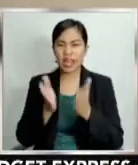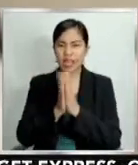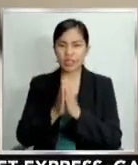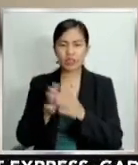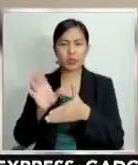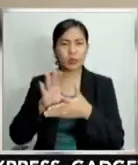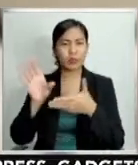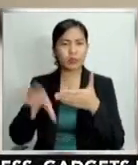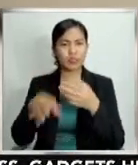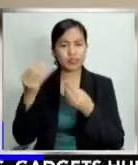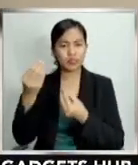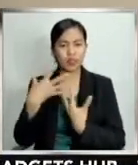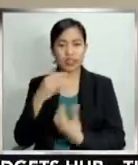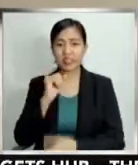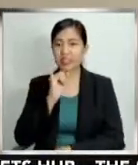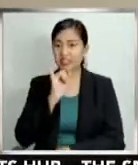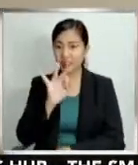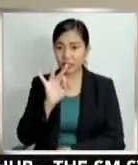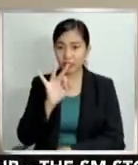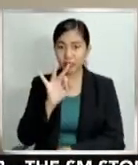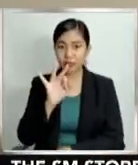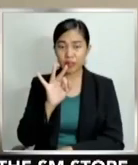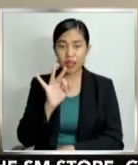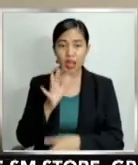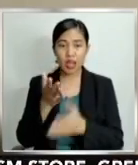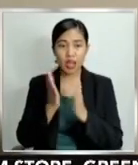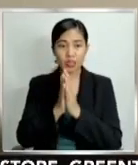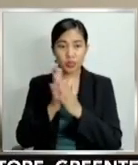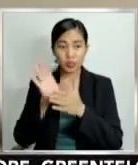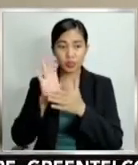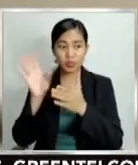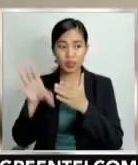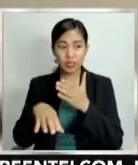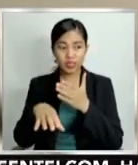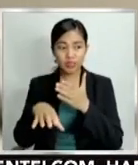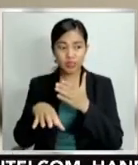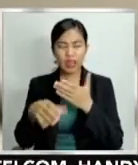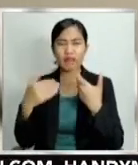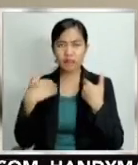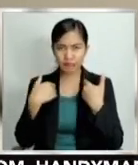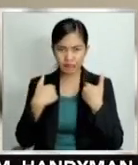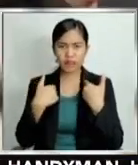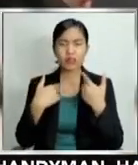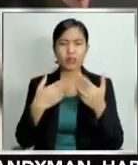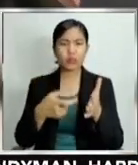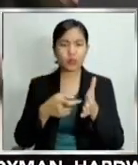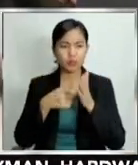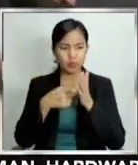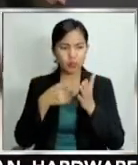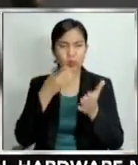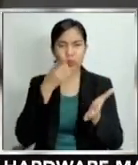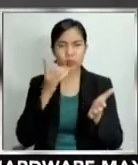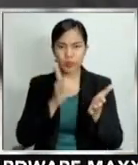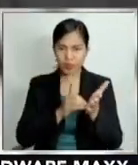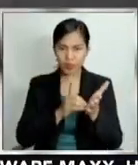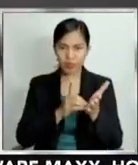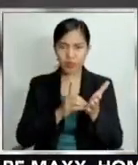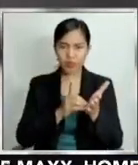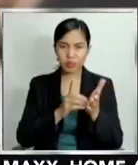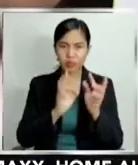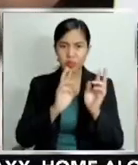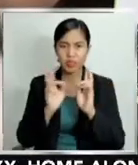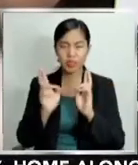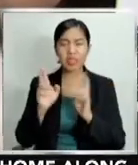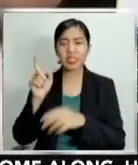hiningi naman nila, di agad-agad, complete naman yung mga requirements namin, yung mga documents namin. Kinailangan pa niyang dumulog